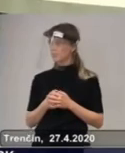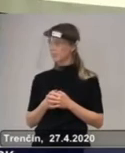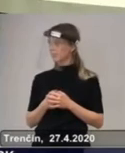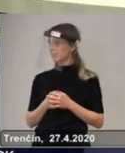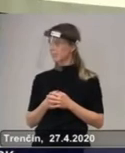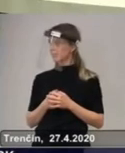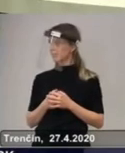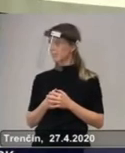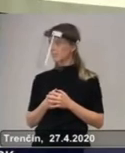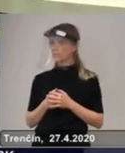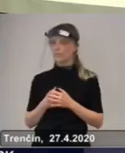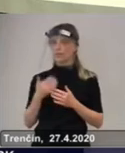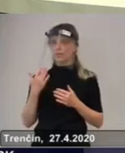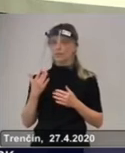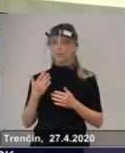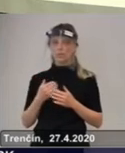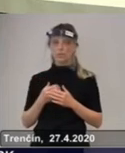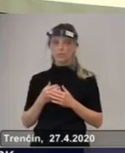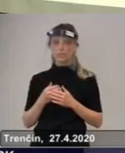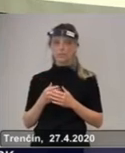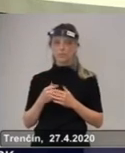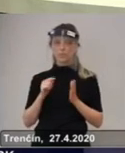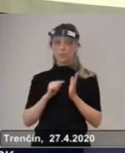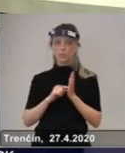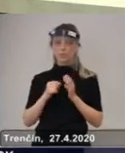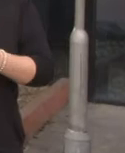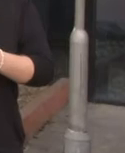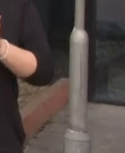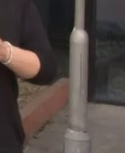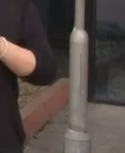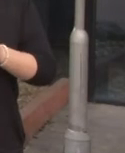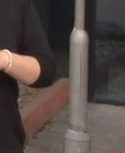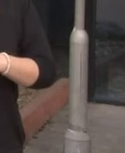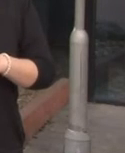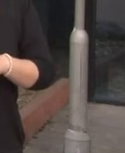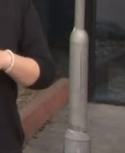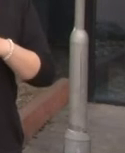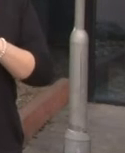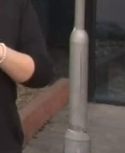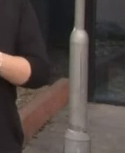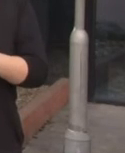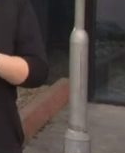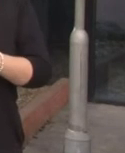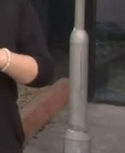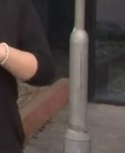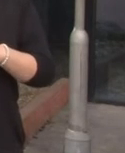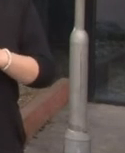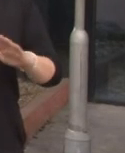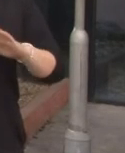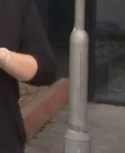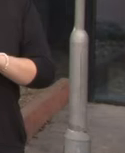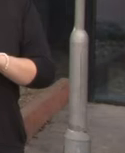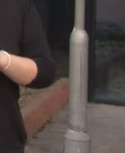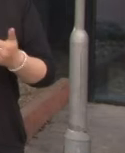zastupiteľstvo pomočené v posunkovej reči. Tak to budeme robiť aj na ďalších zastupiteľstvách,